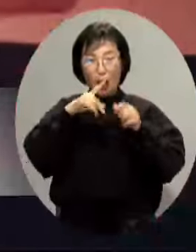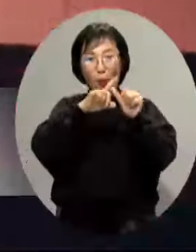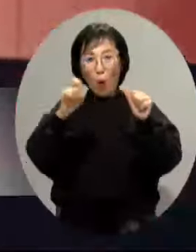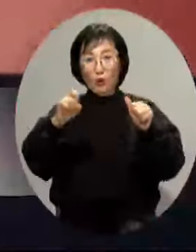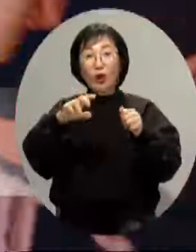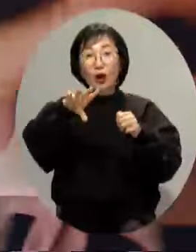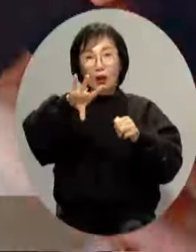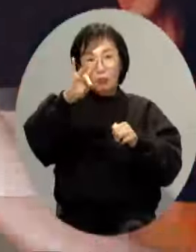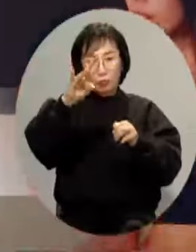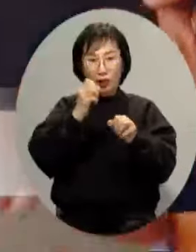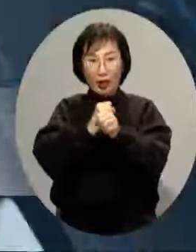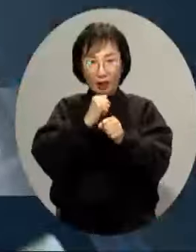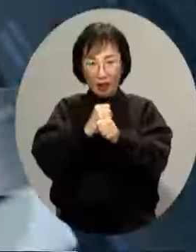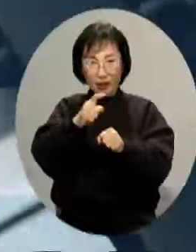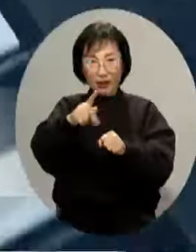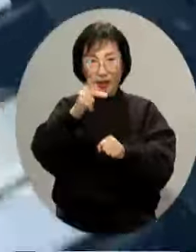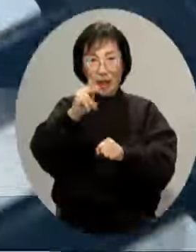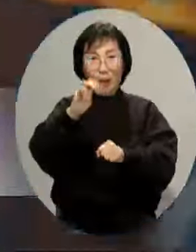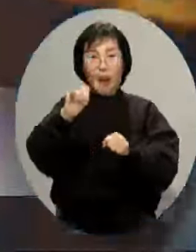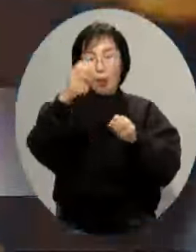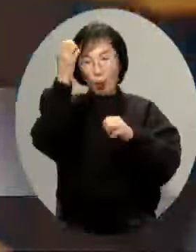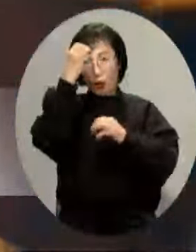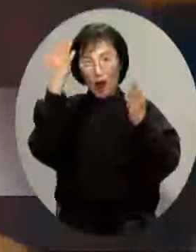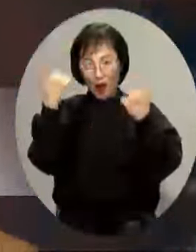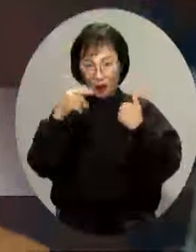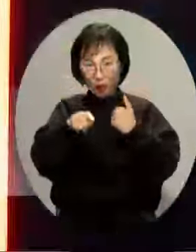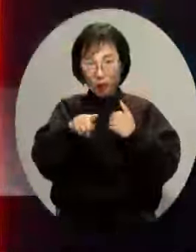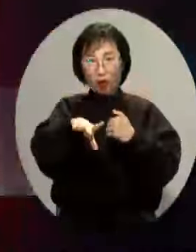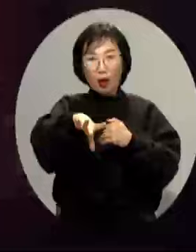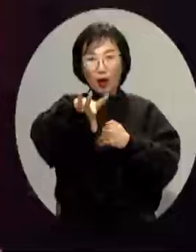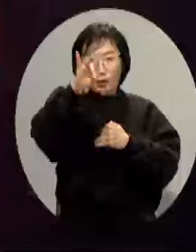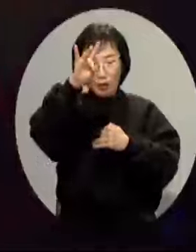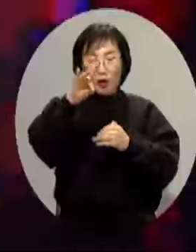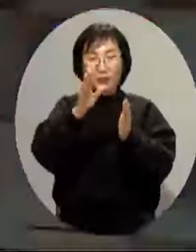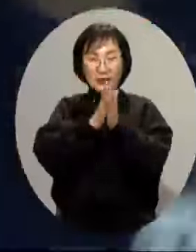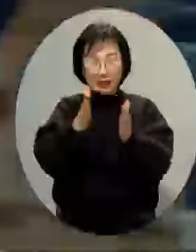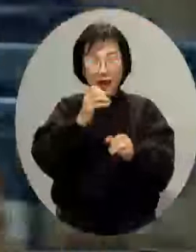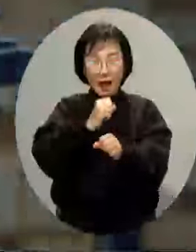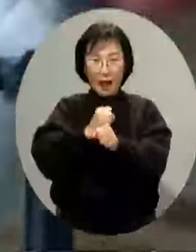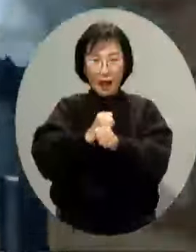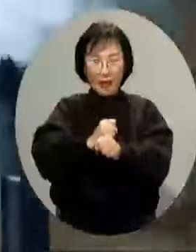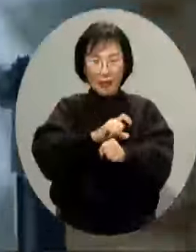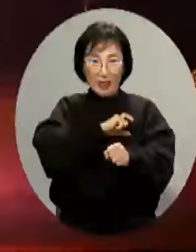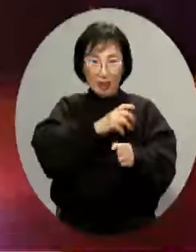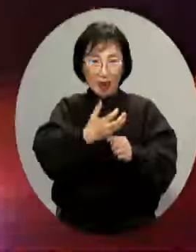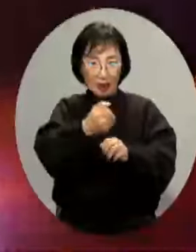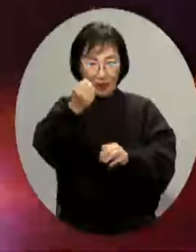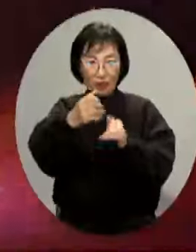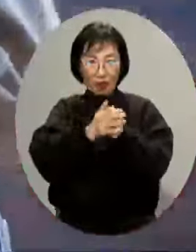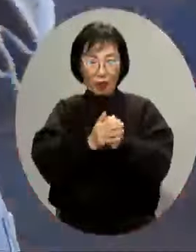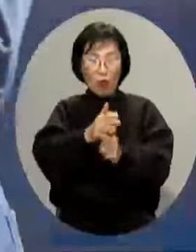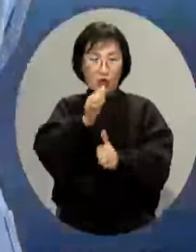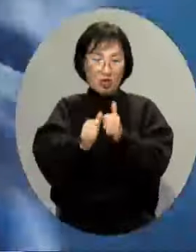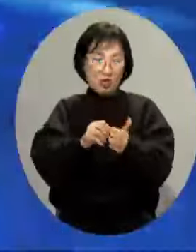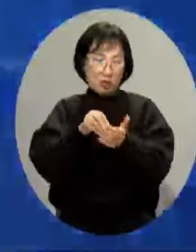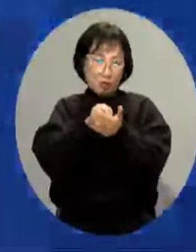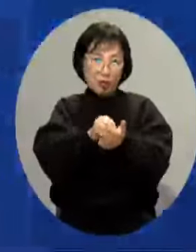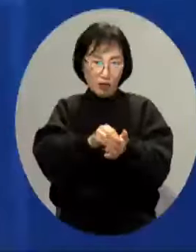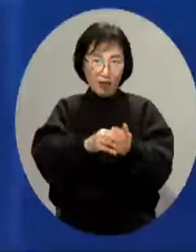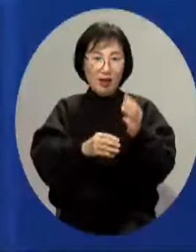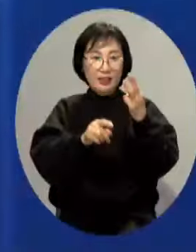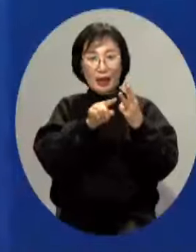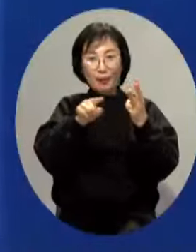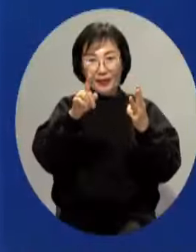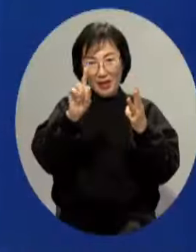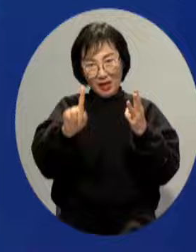연 국제형 한국 K-POP 고등학교. 국내 최초라는 타이틀을 가져간 가운데 입시 경쟁률은 3대 1로 준수한